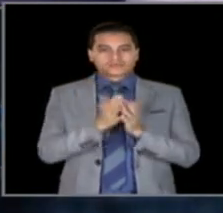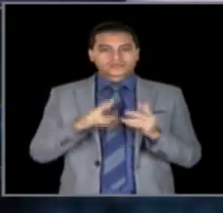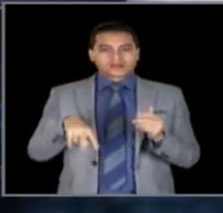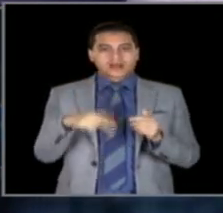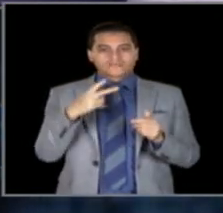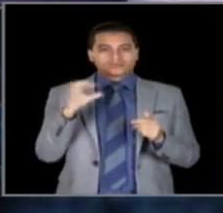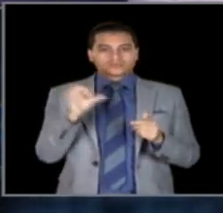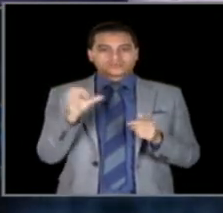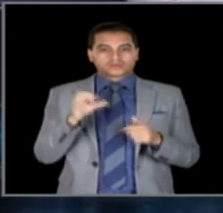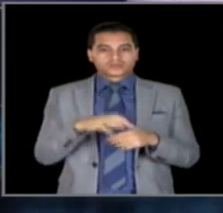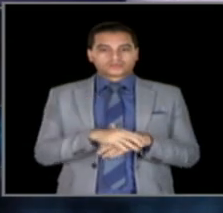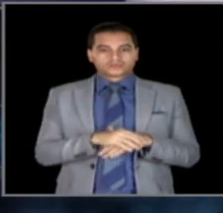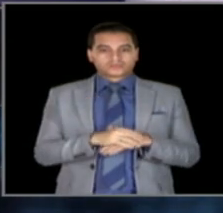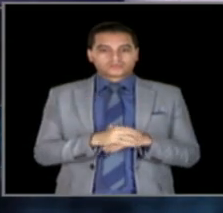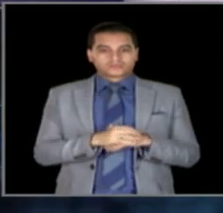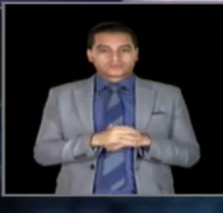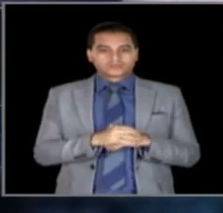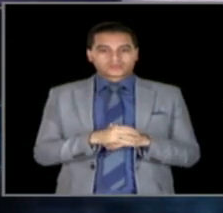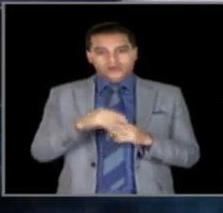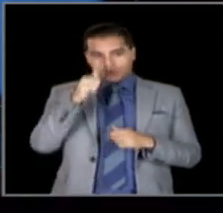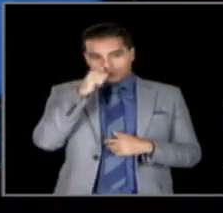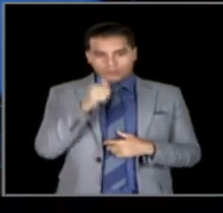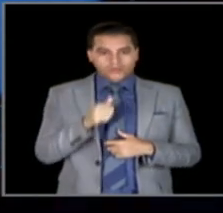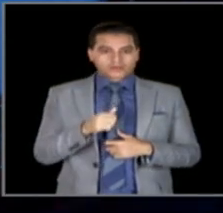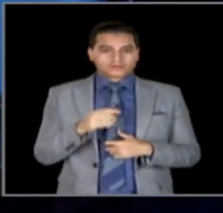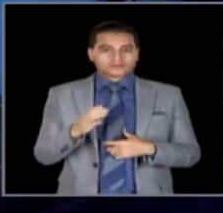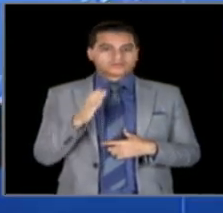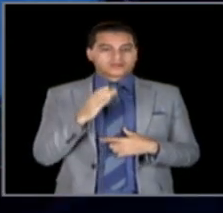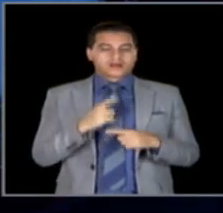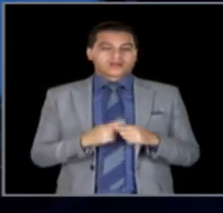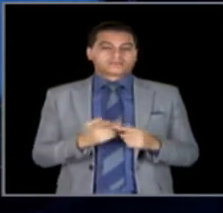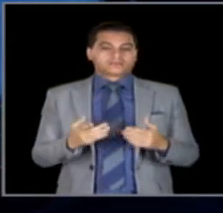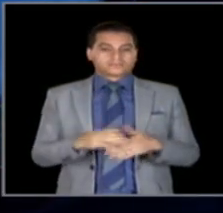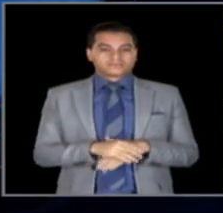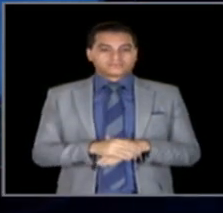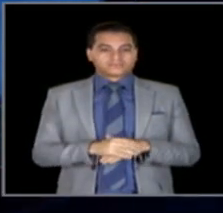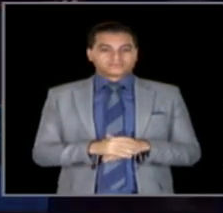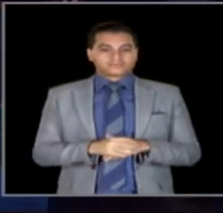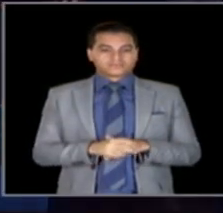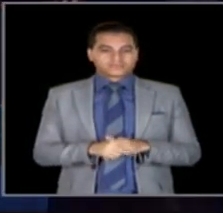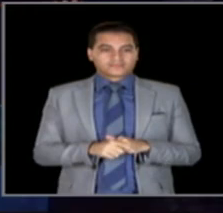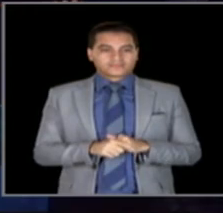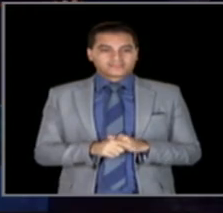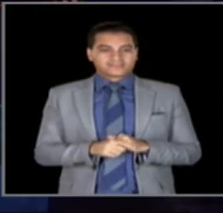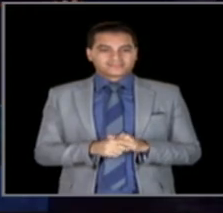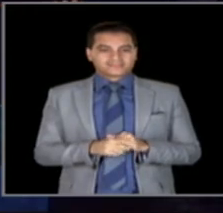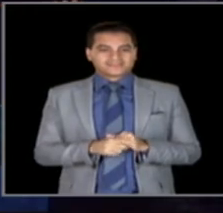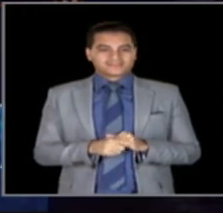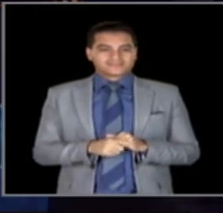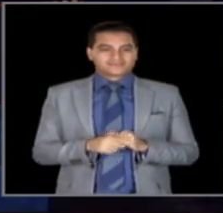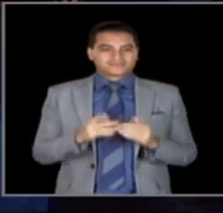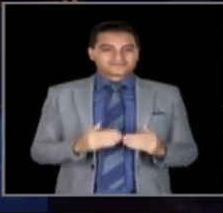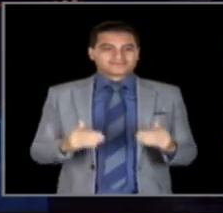عام 2019؟ كويت. غلط. عادل. تفضل. كيف ما عدتش؟